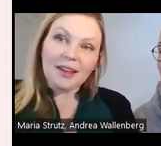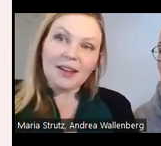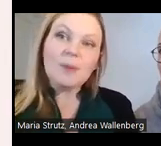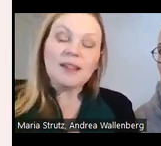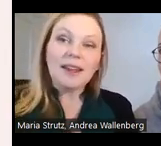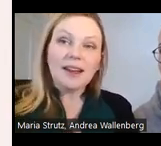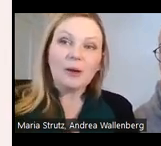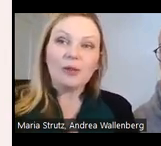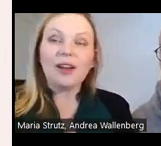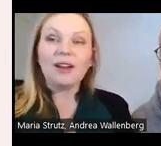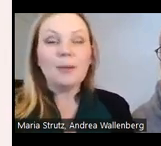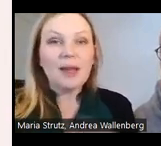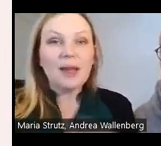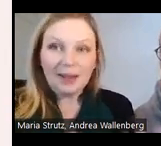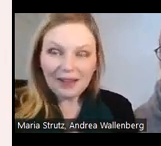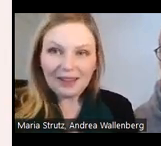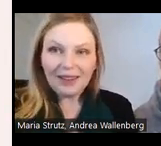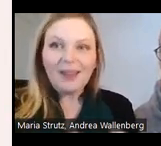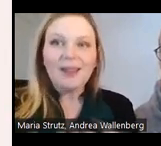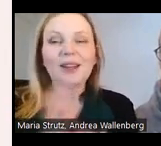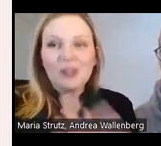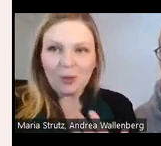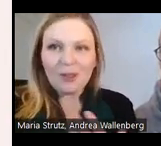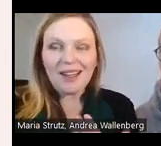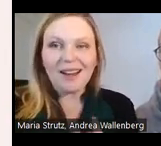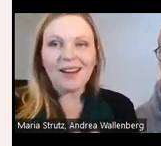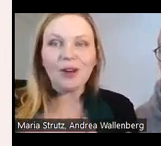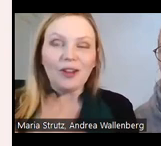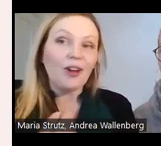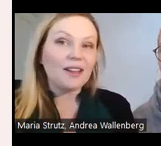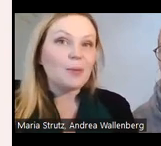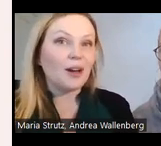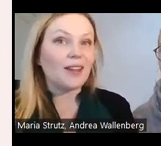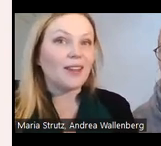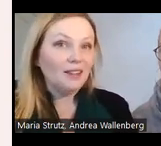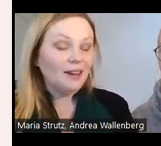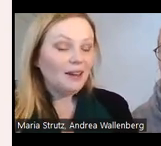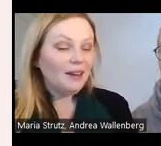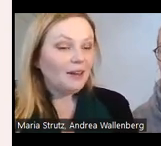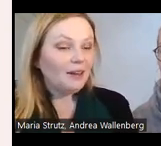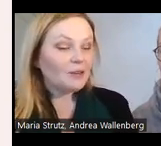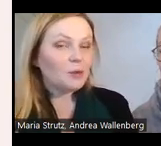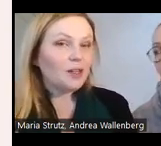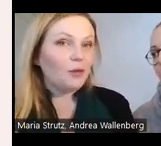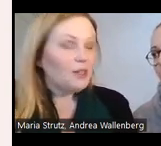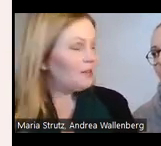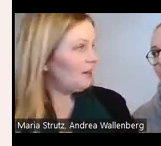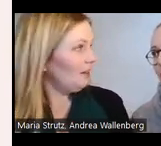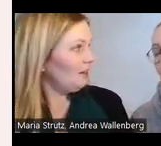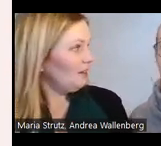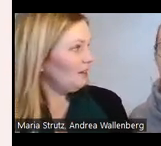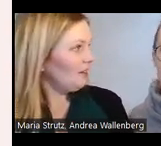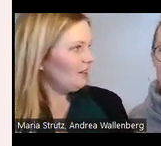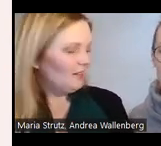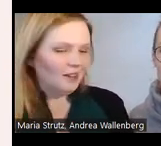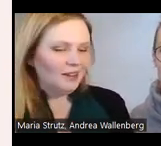Det representerar ofta, är mer likt det symboliserar än vad det talade språket är. Så nu ska ni få gissa.